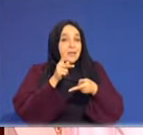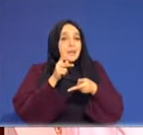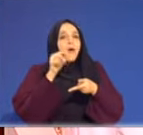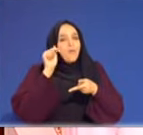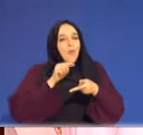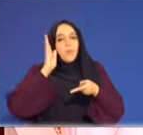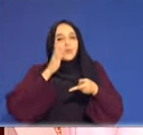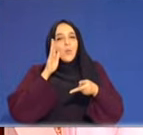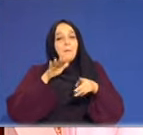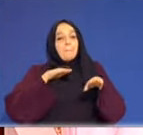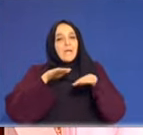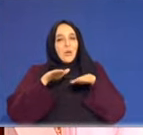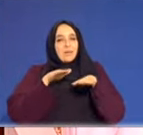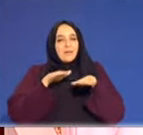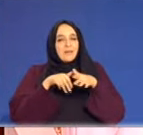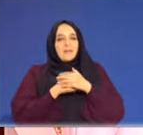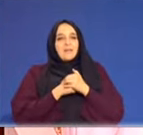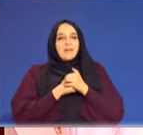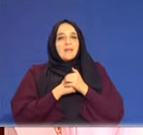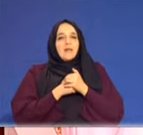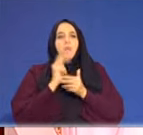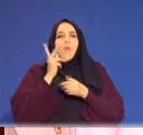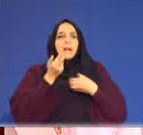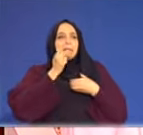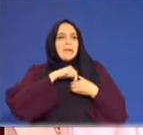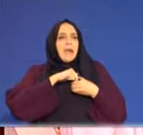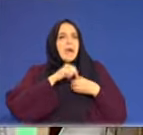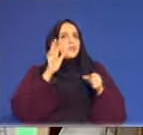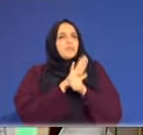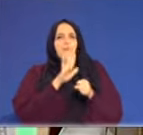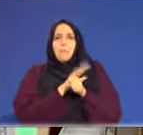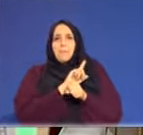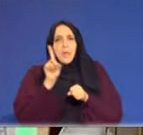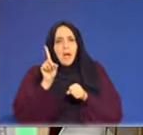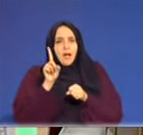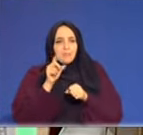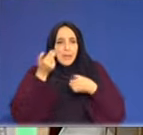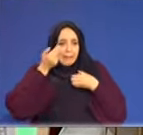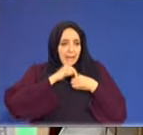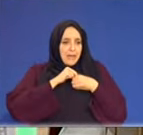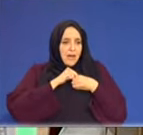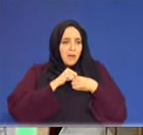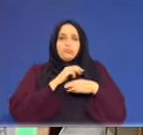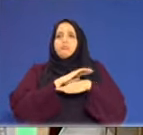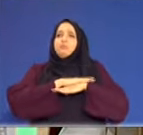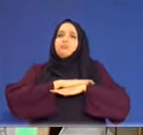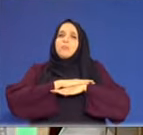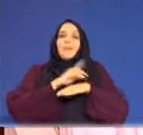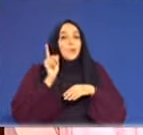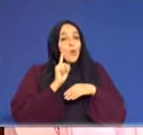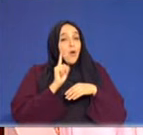أمرا آخر. لأن الأمر الأول غير كافي دكتور؟ غير كافي. نعم. لأن نبل